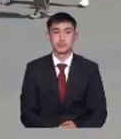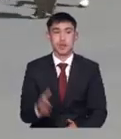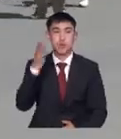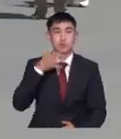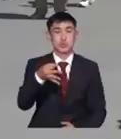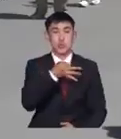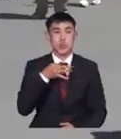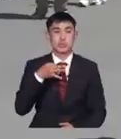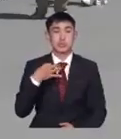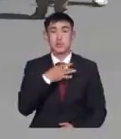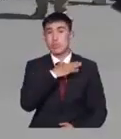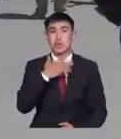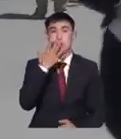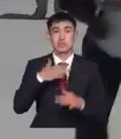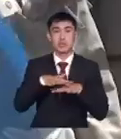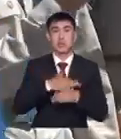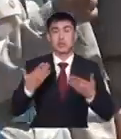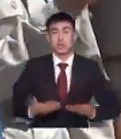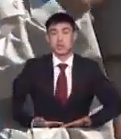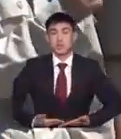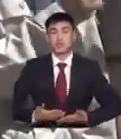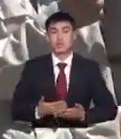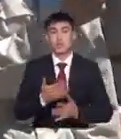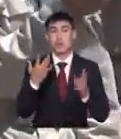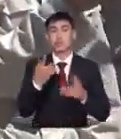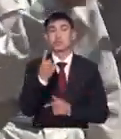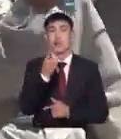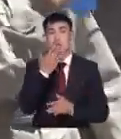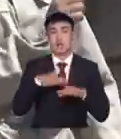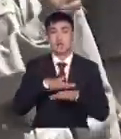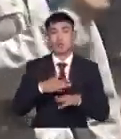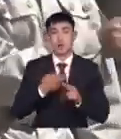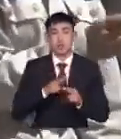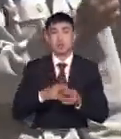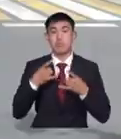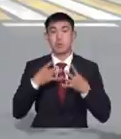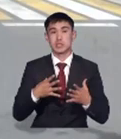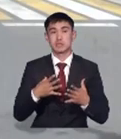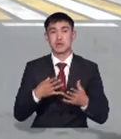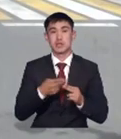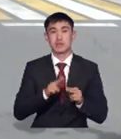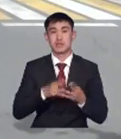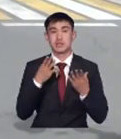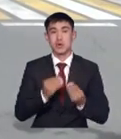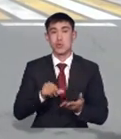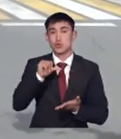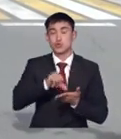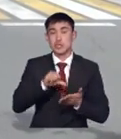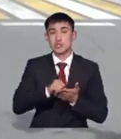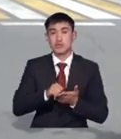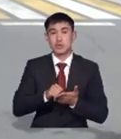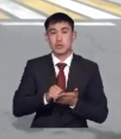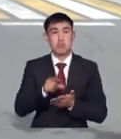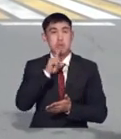Алматинская область – одна из самых многонациональных. Здесь проживают представители более 100 этносов. А потому в праздновании знаменательного дня приняли участие не